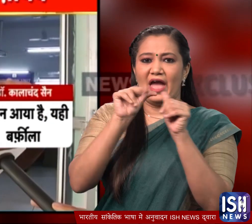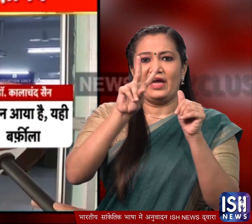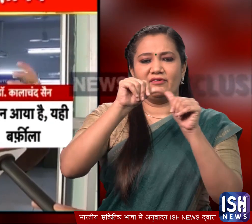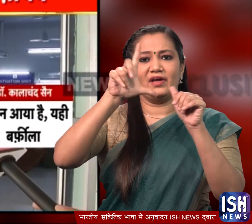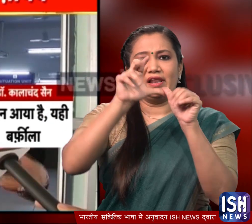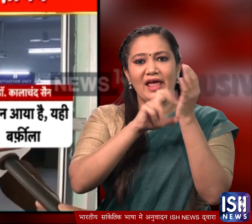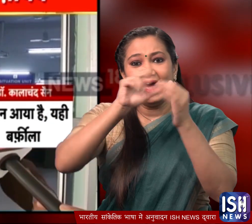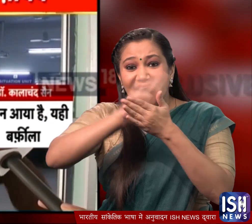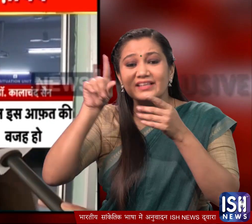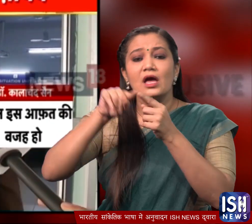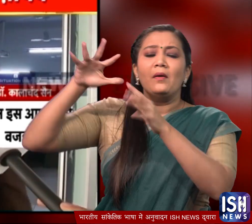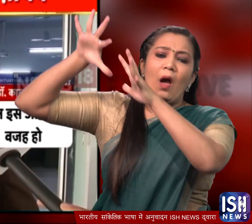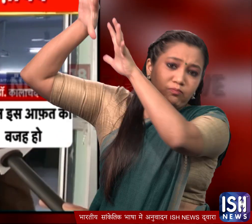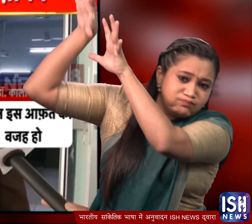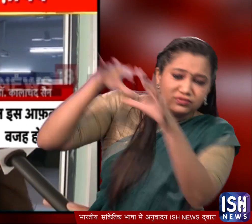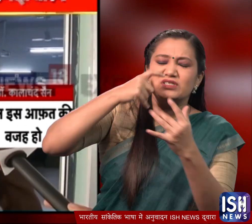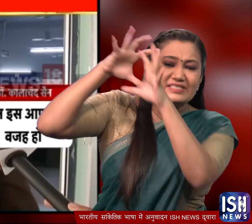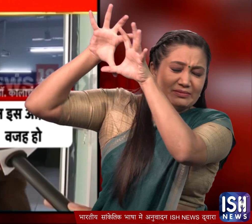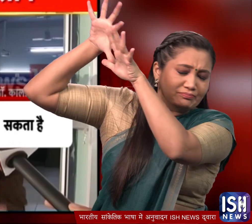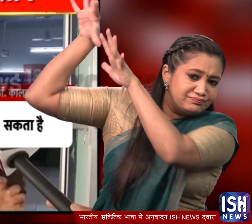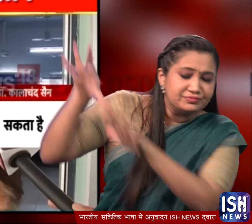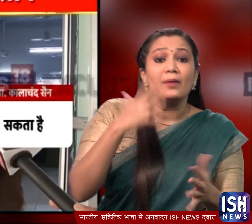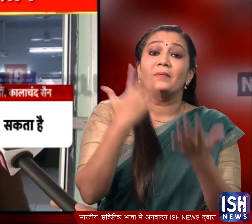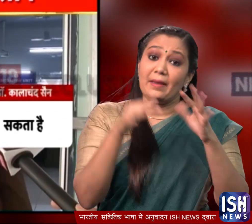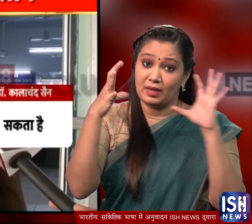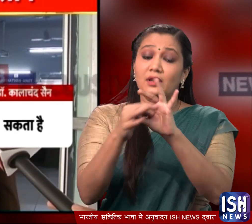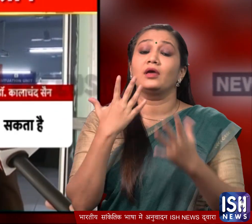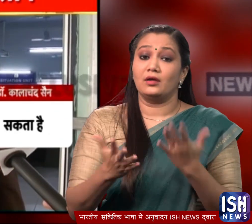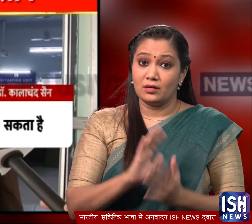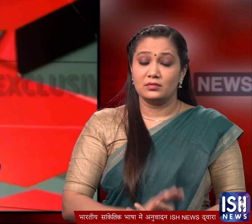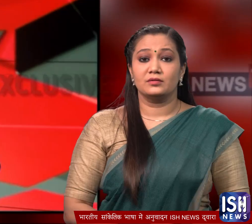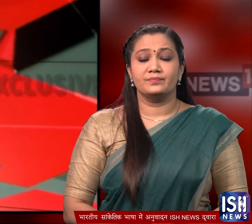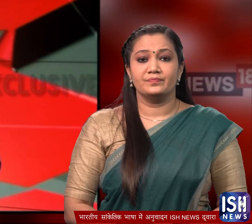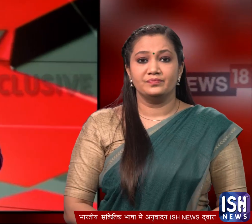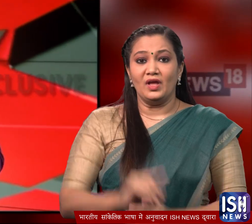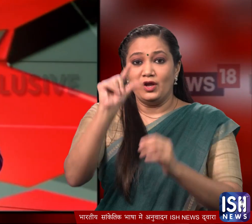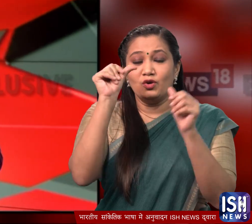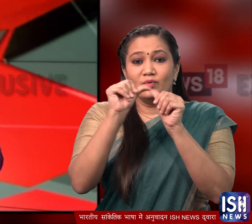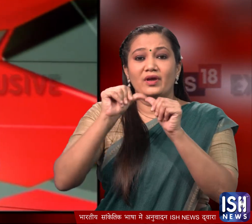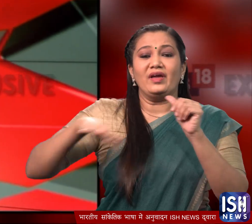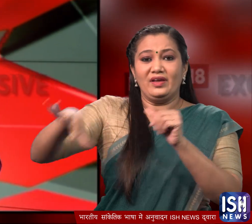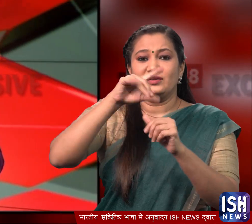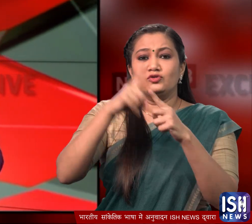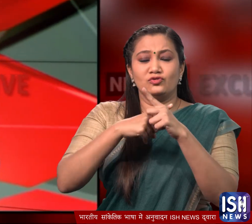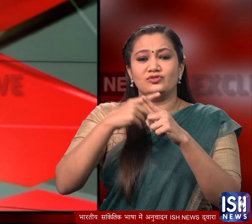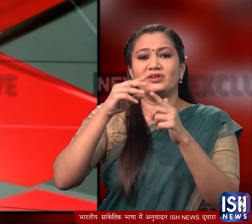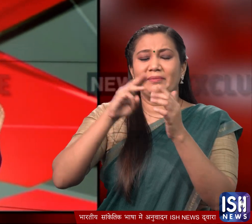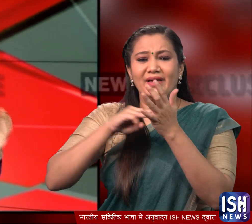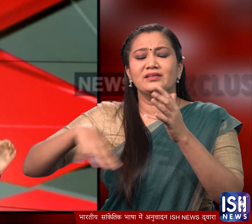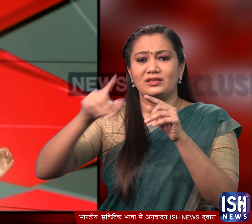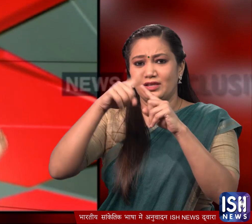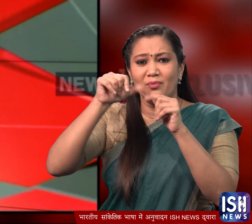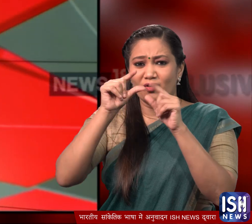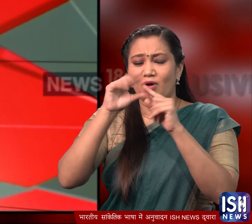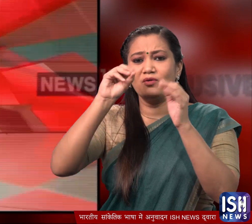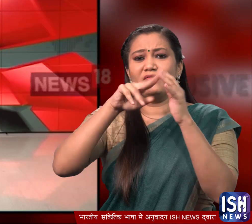हुआ है, तो एवलेंच के वजह से ये आपदा होने का कारण हो सकता है। उत्तराखंड के जोशीमठ का तपोवन